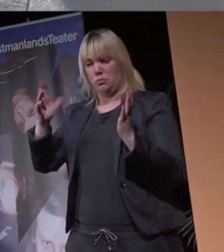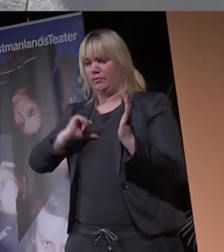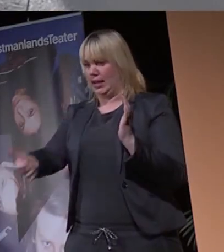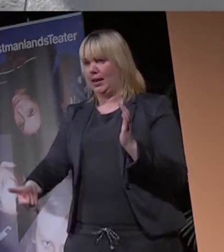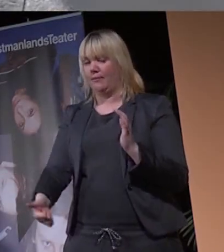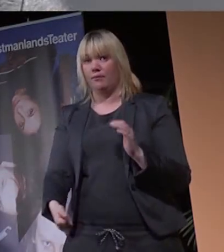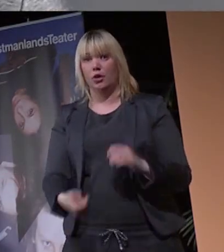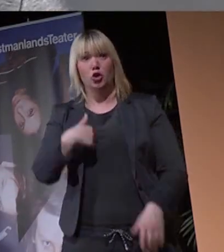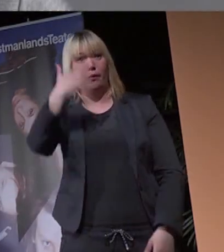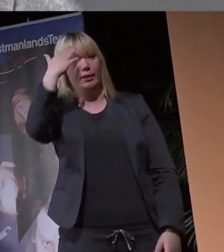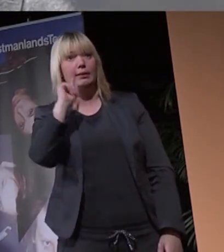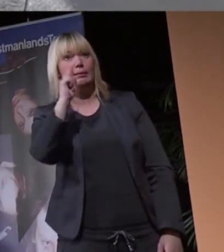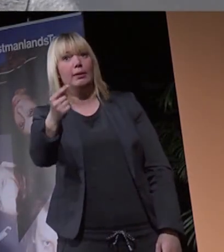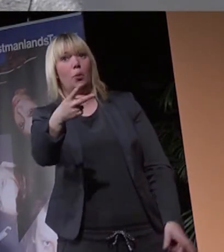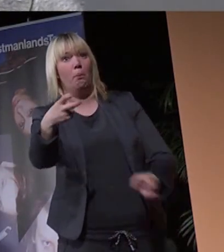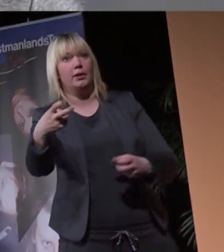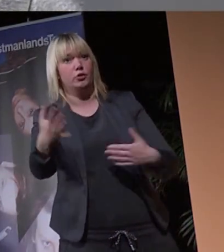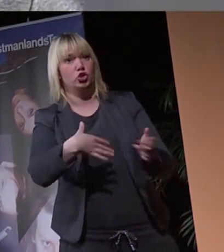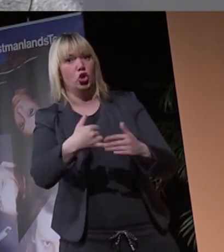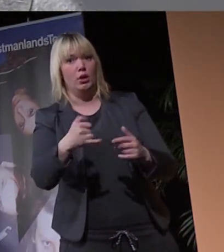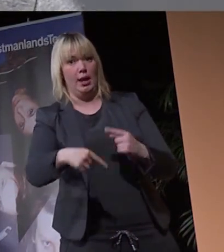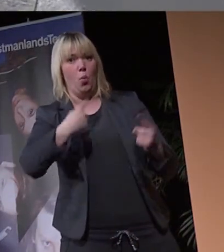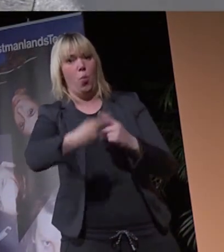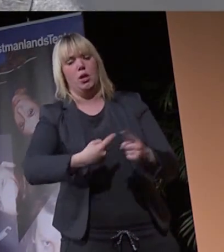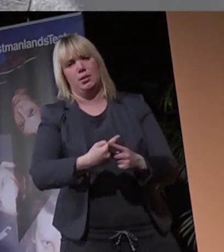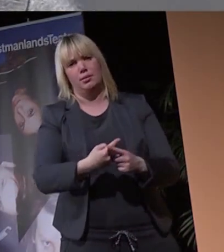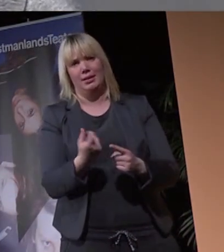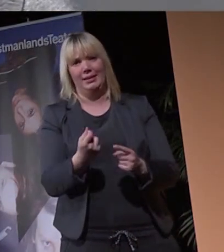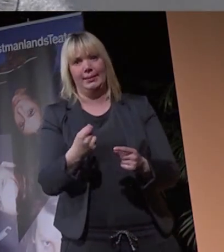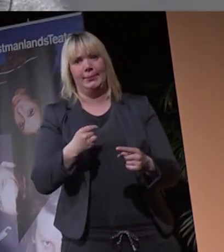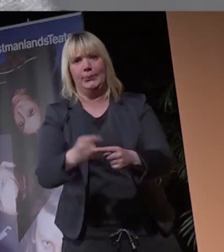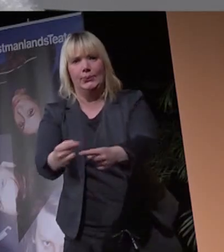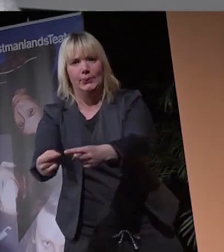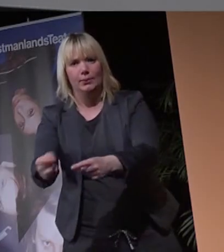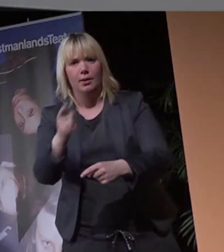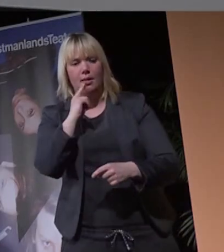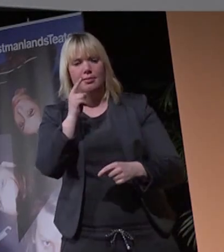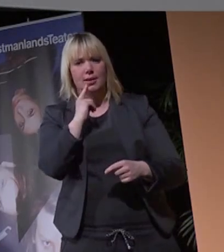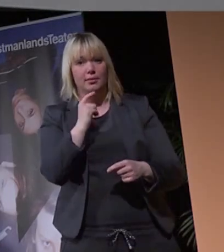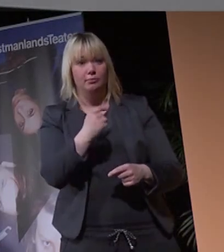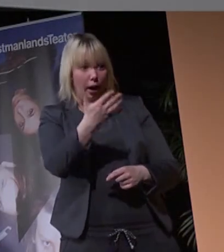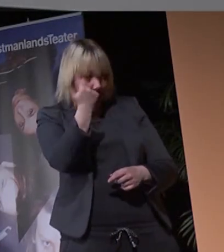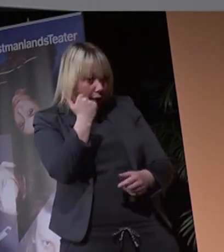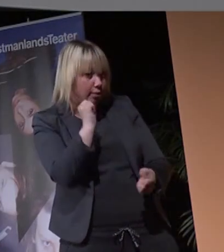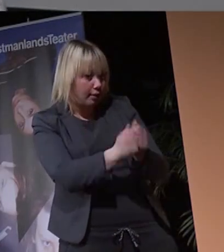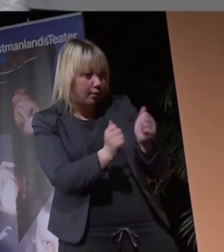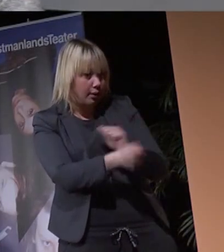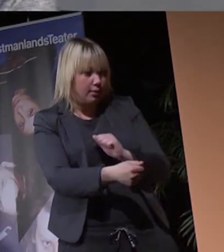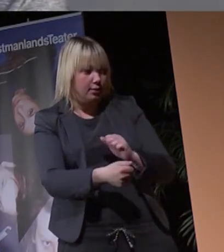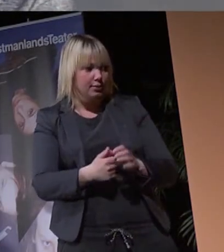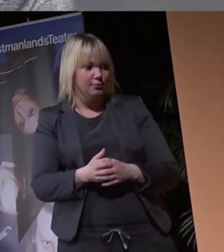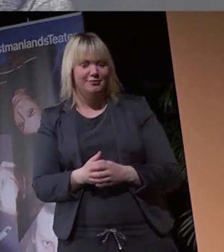utan framgång kan jag säga. Men... Och det är ju verkligen så att så ser ju inte alltså